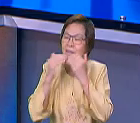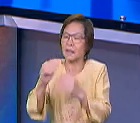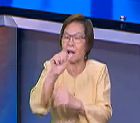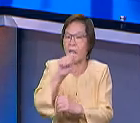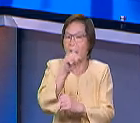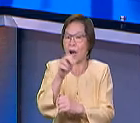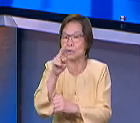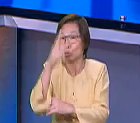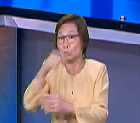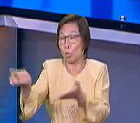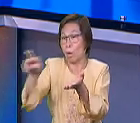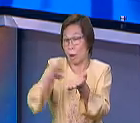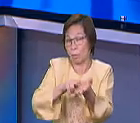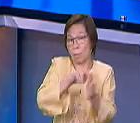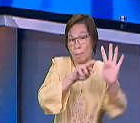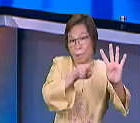Azrul untuk laporan tadi.